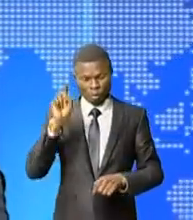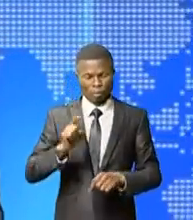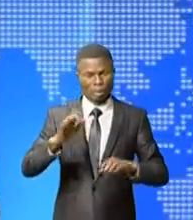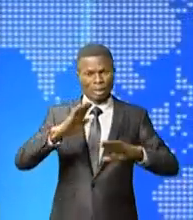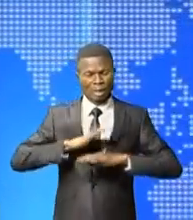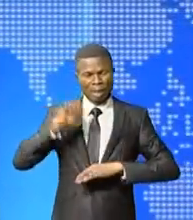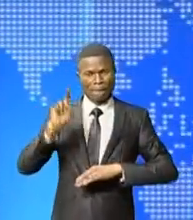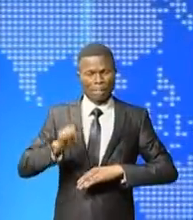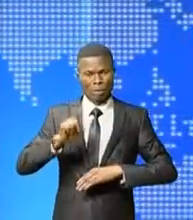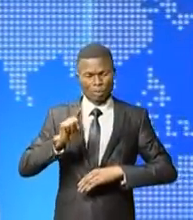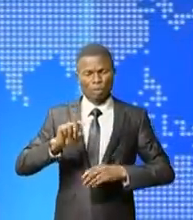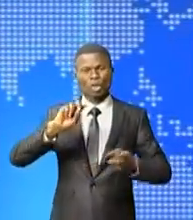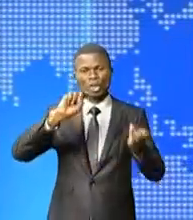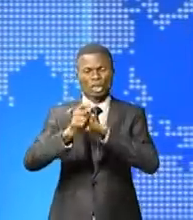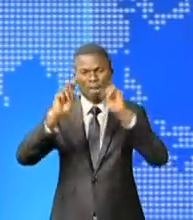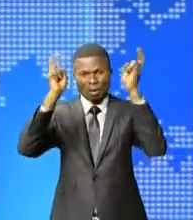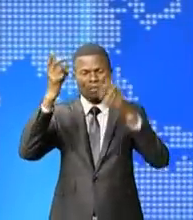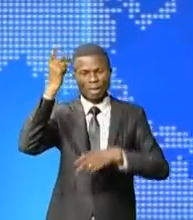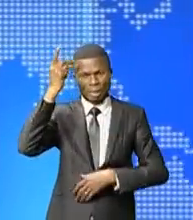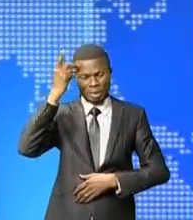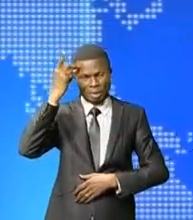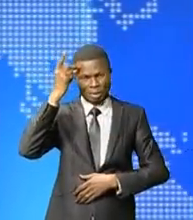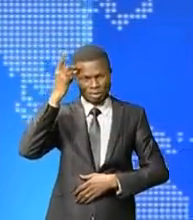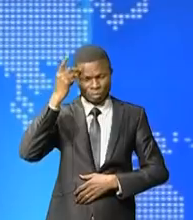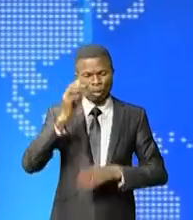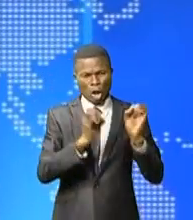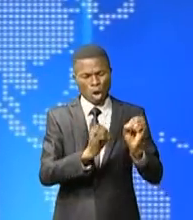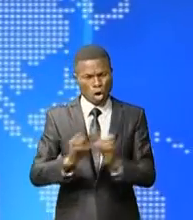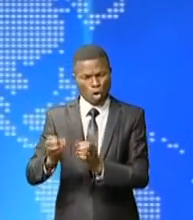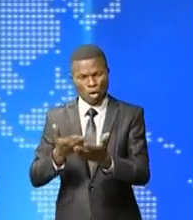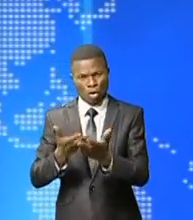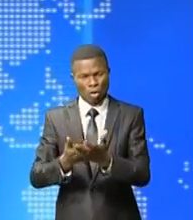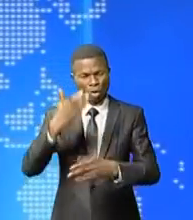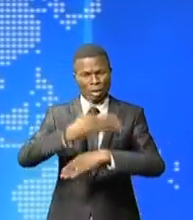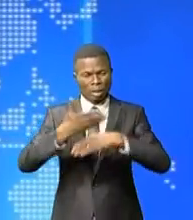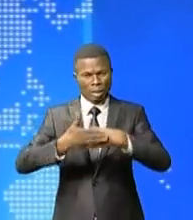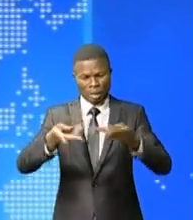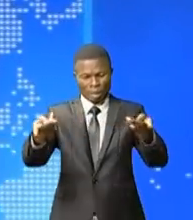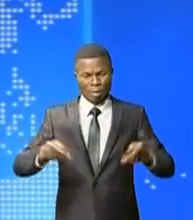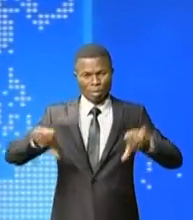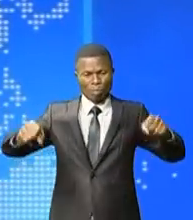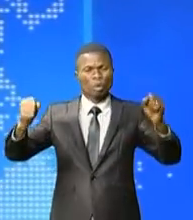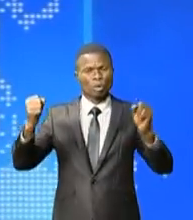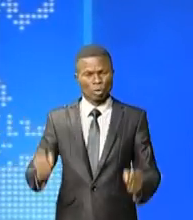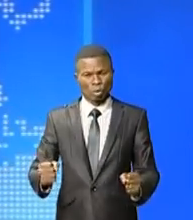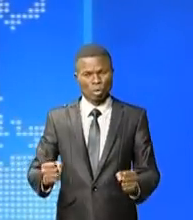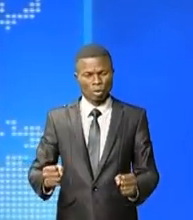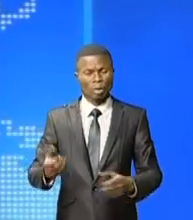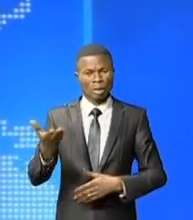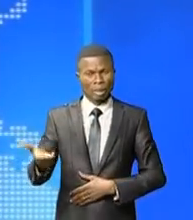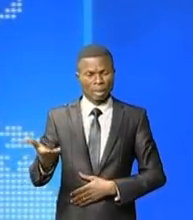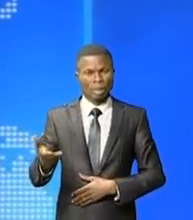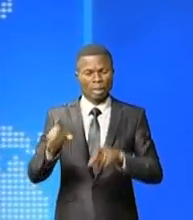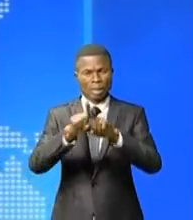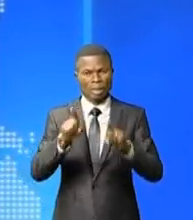aux exigences de la modernisation, Kinshasa veut mettre de l'ordre avec la construction de parkings modernes pour les